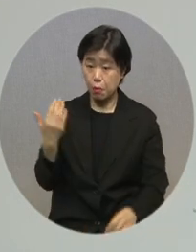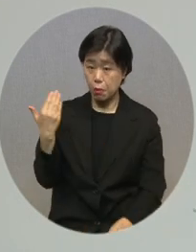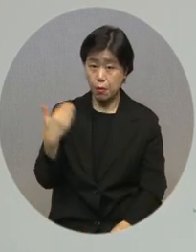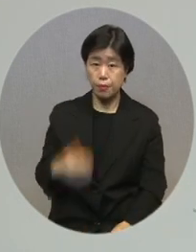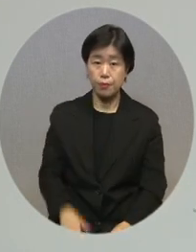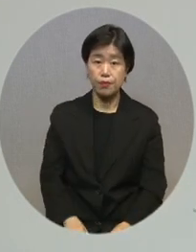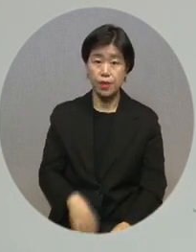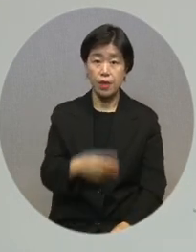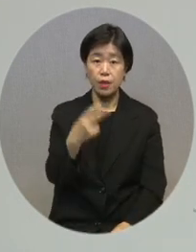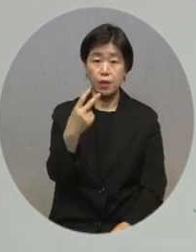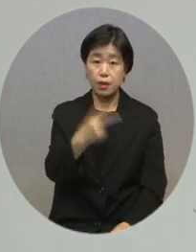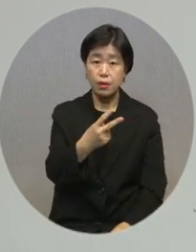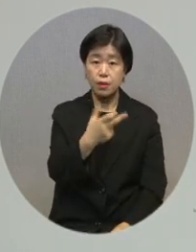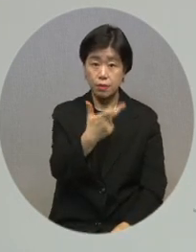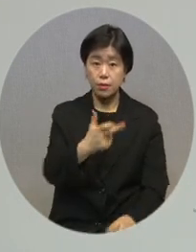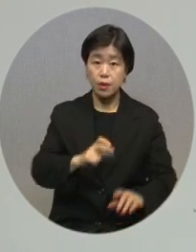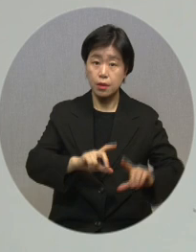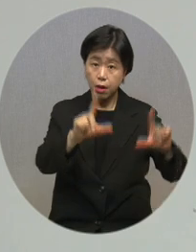최근에 그